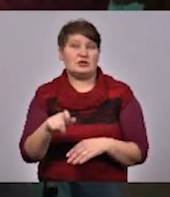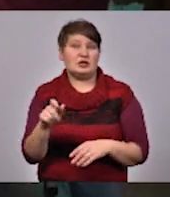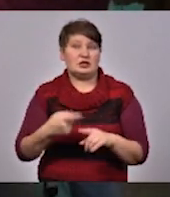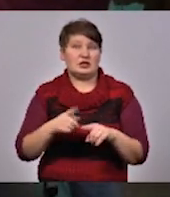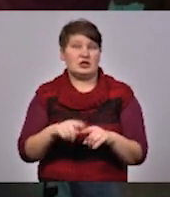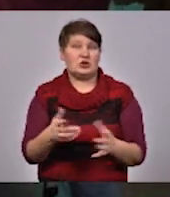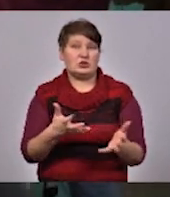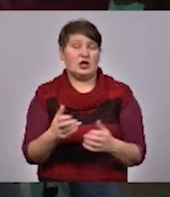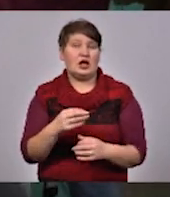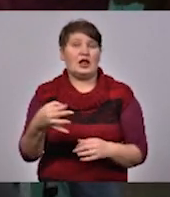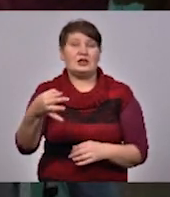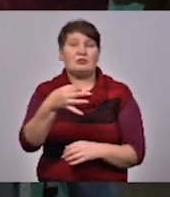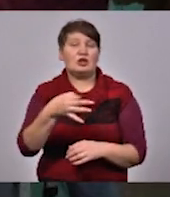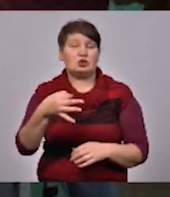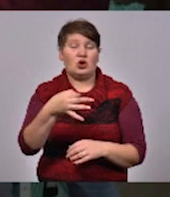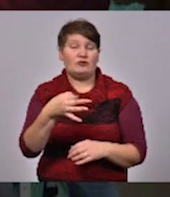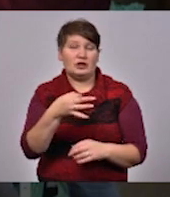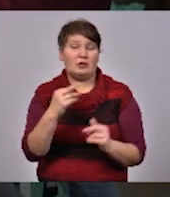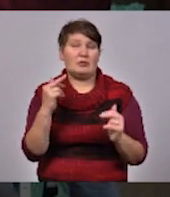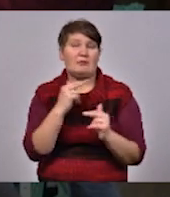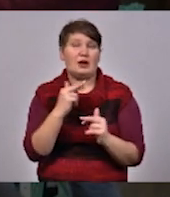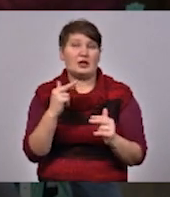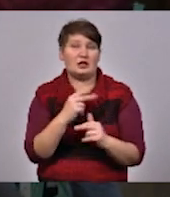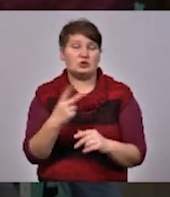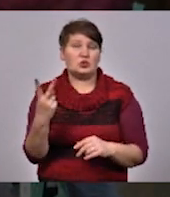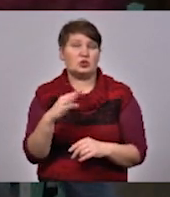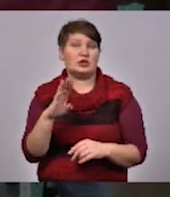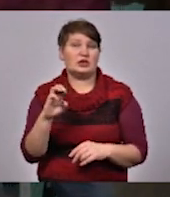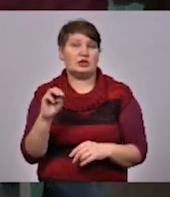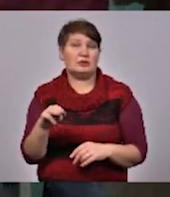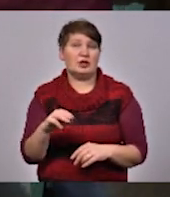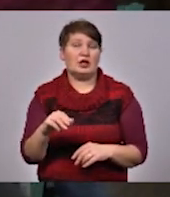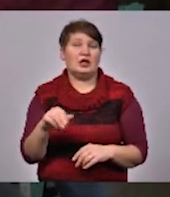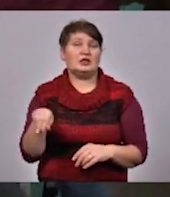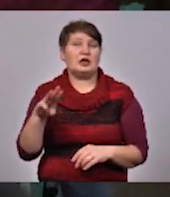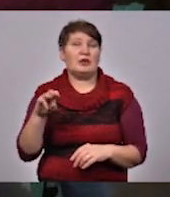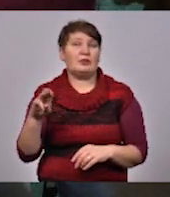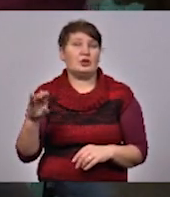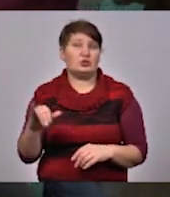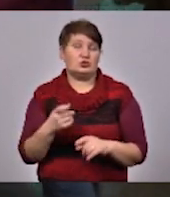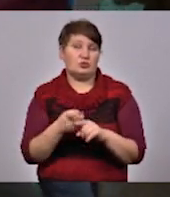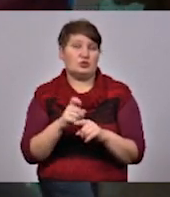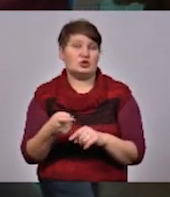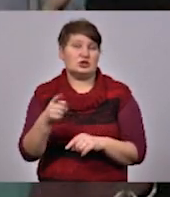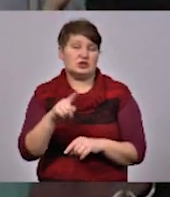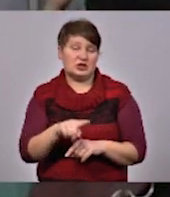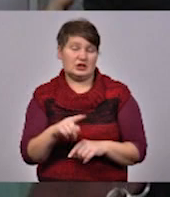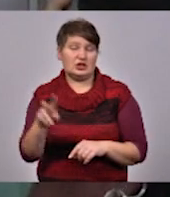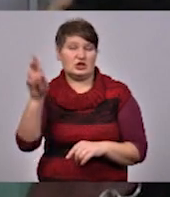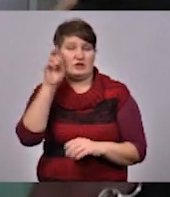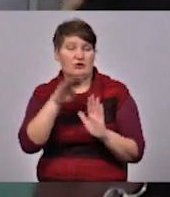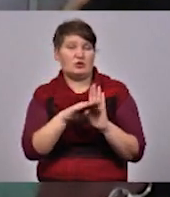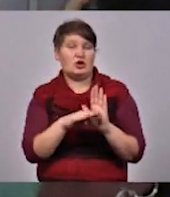які отримують таблетовані препарати, тобто це є другий тип діабету, і більшість з них за рахунок державної програми «Доступні ліки». Ми